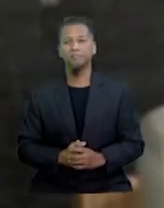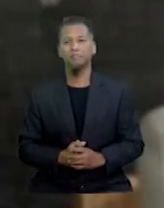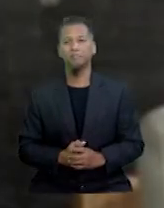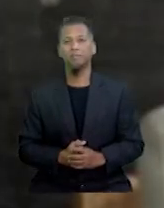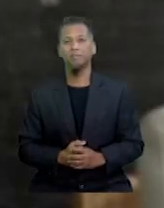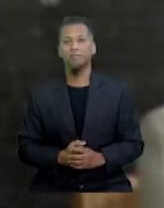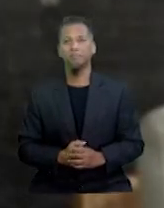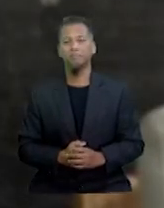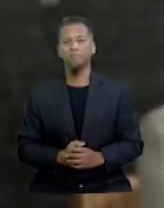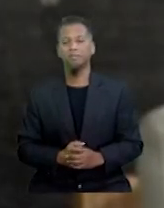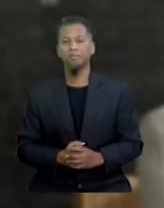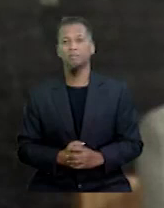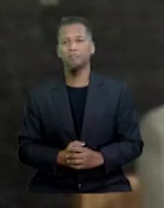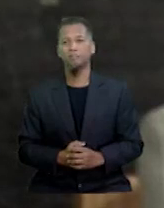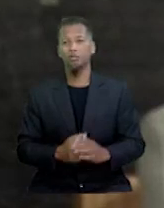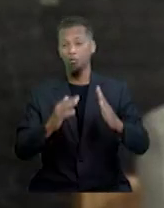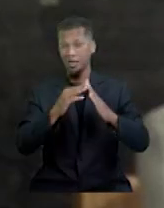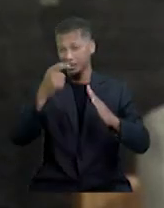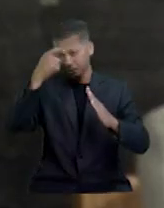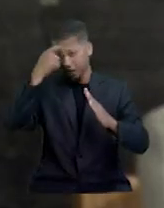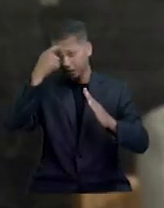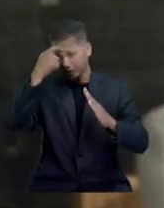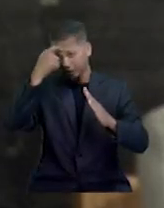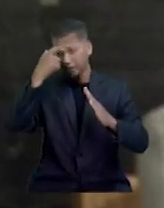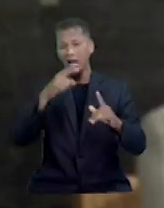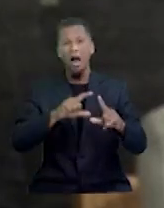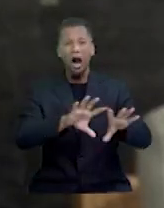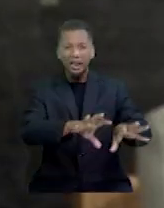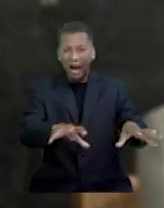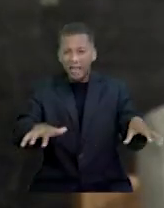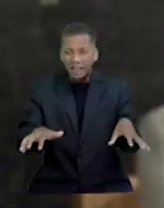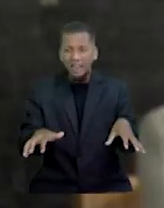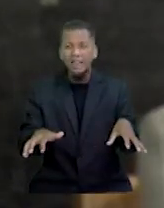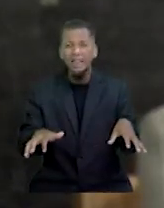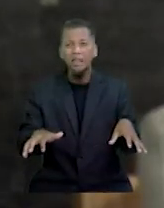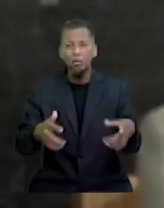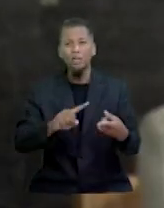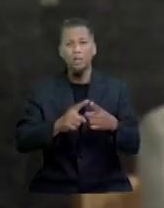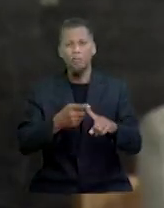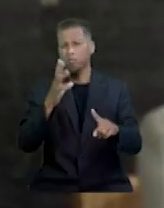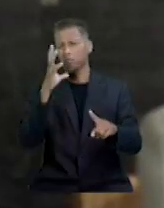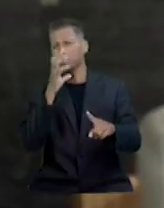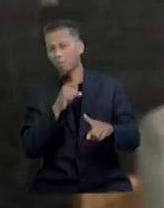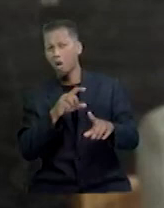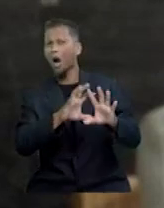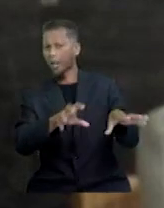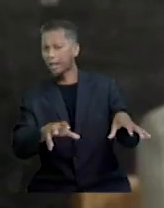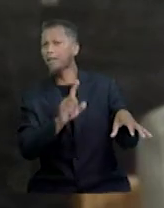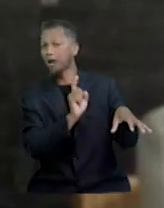Semua alat di rumah sakit yang mungkin teman-teman tahu itu terpasang di badan anak